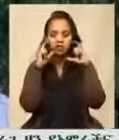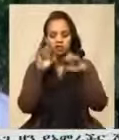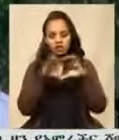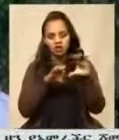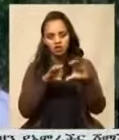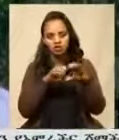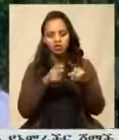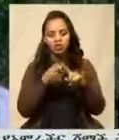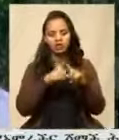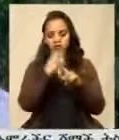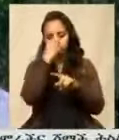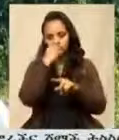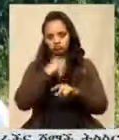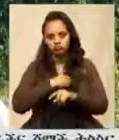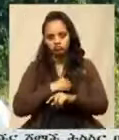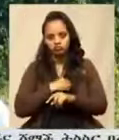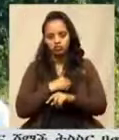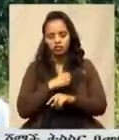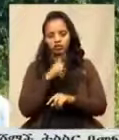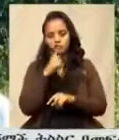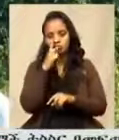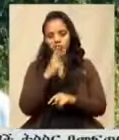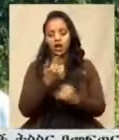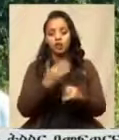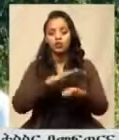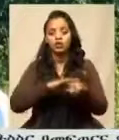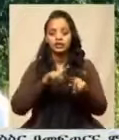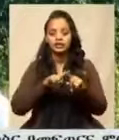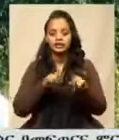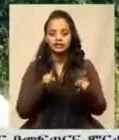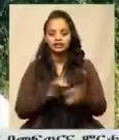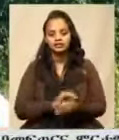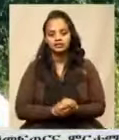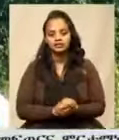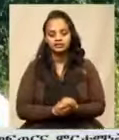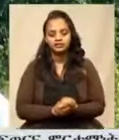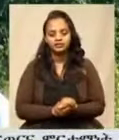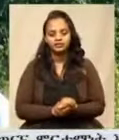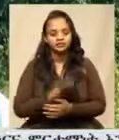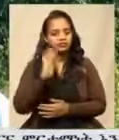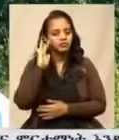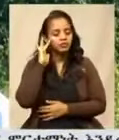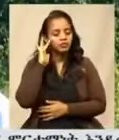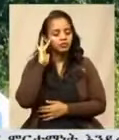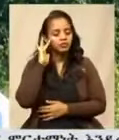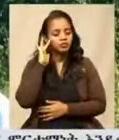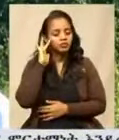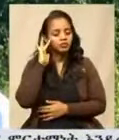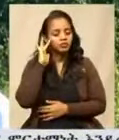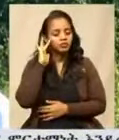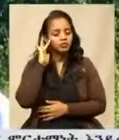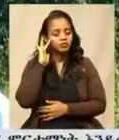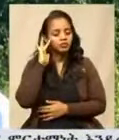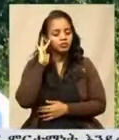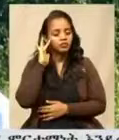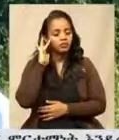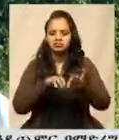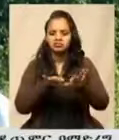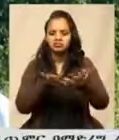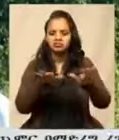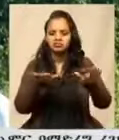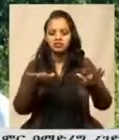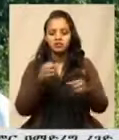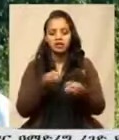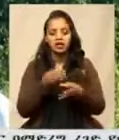ያደርጋሉ መልሰው ደግሞ ሲያወልቁት ነው የሚታየው። አሁን ላይ ግን በሽታው በተቃራኒ በጣም የተዛመተና በርካታ